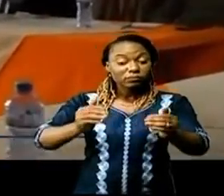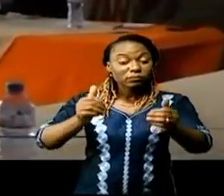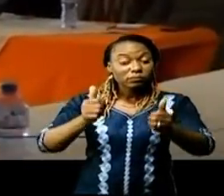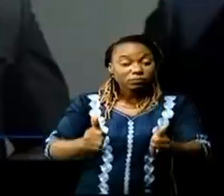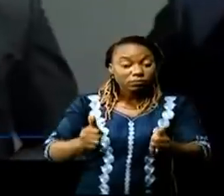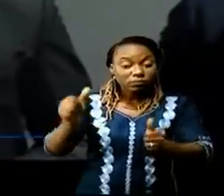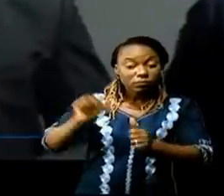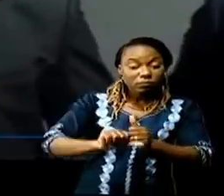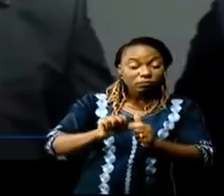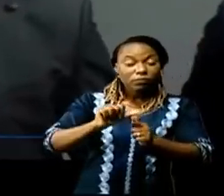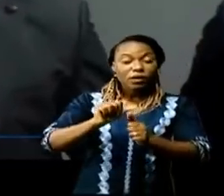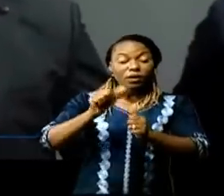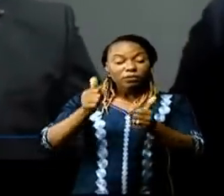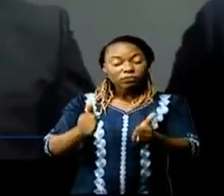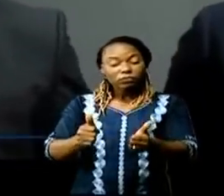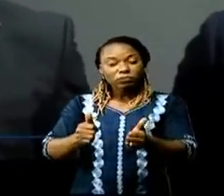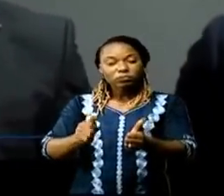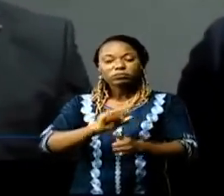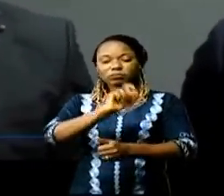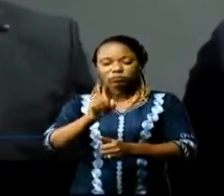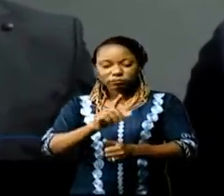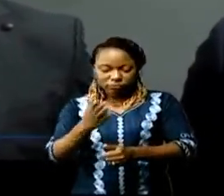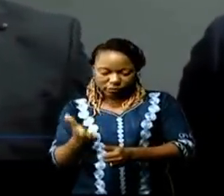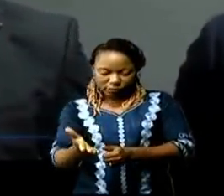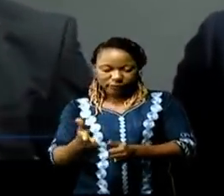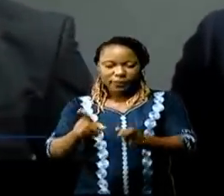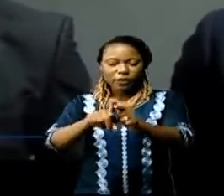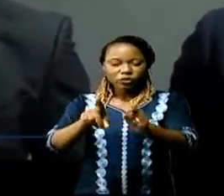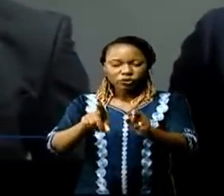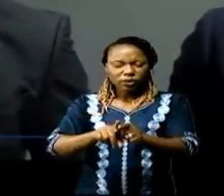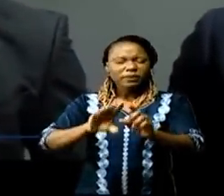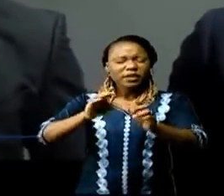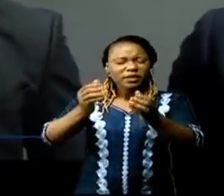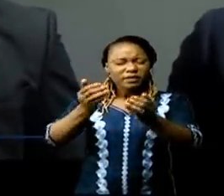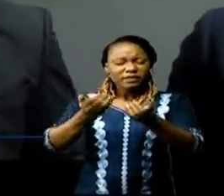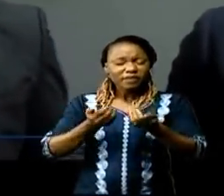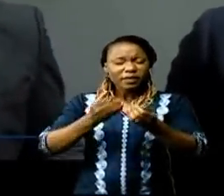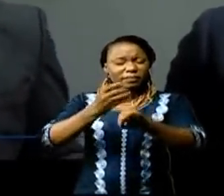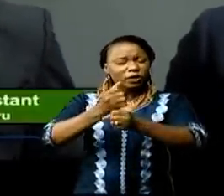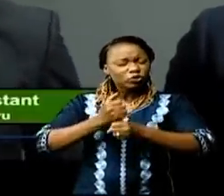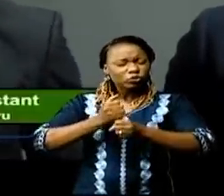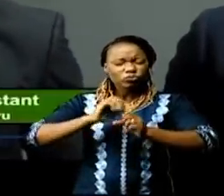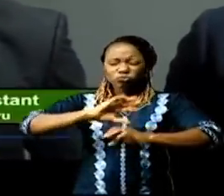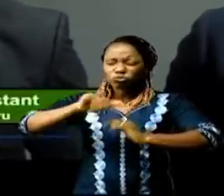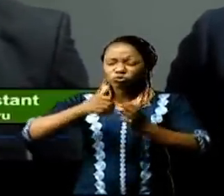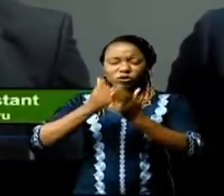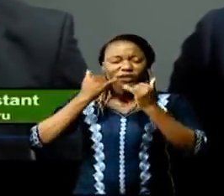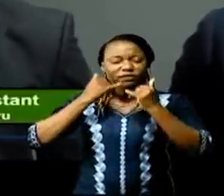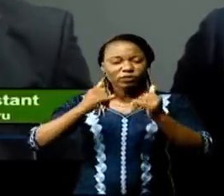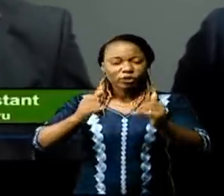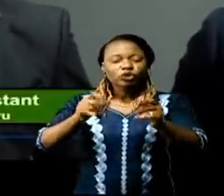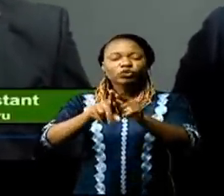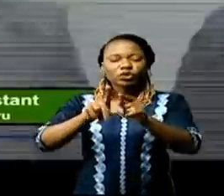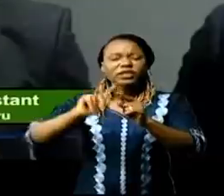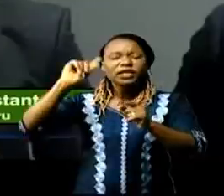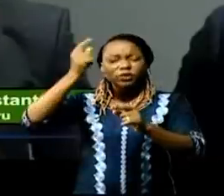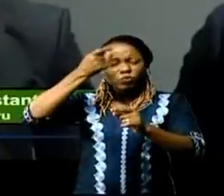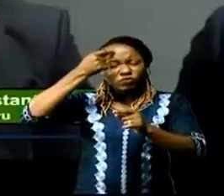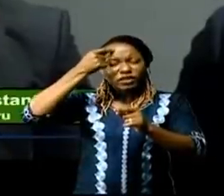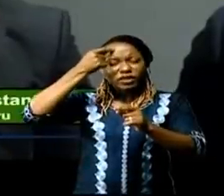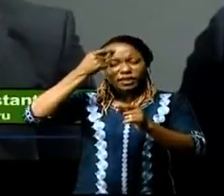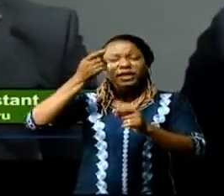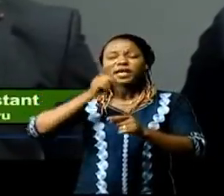travaillent ici et ils reçoivent de partout les informations et peut-être de leur gouverneur des provinces, ils peuvent